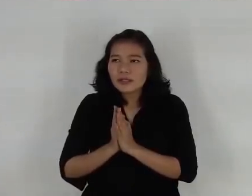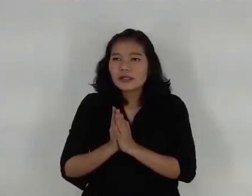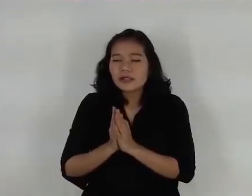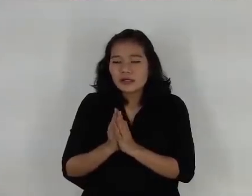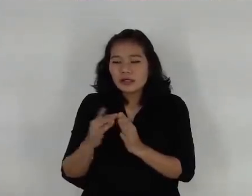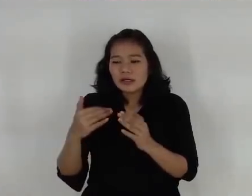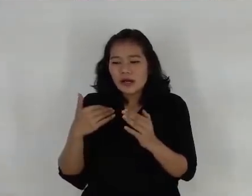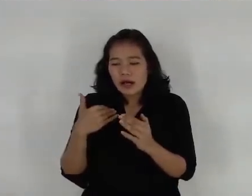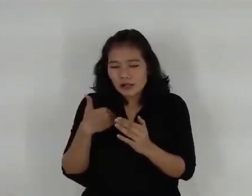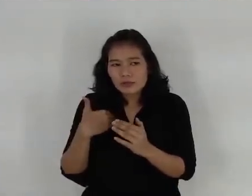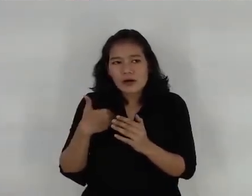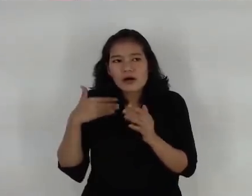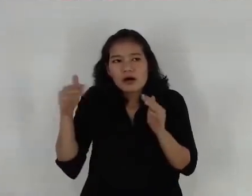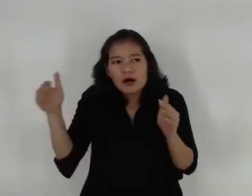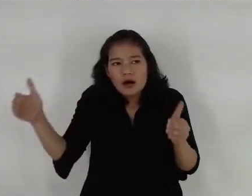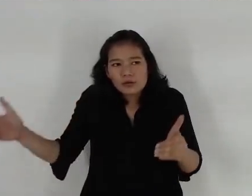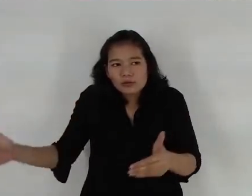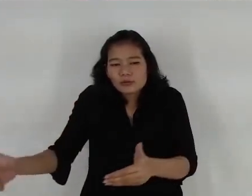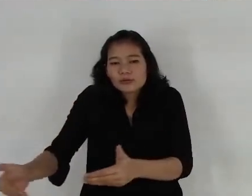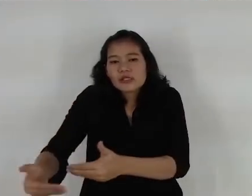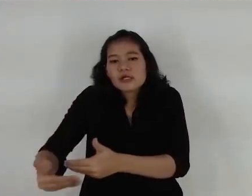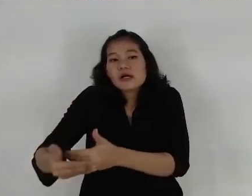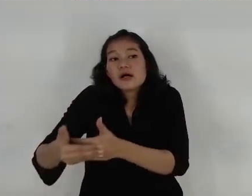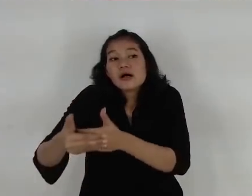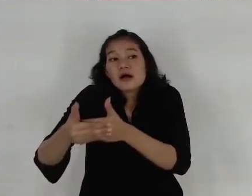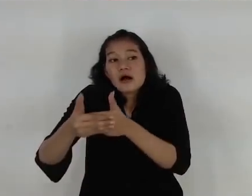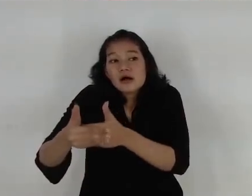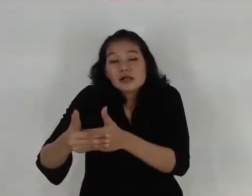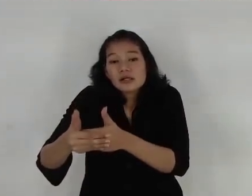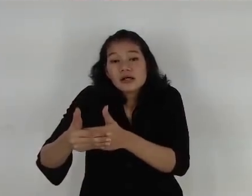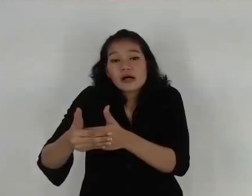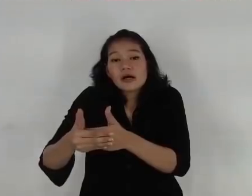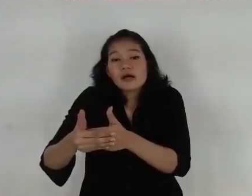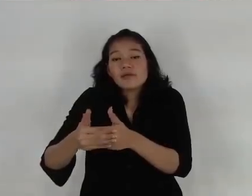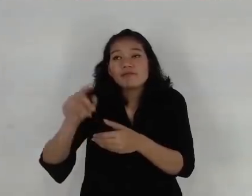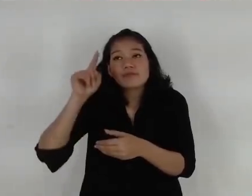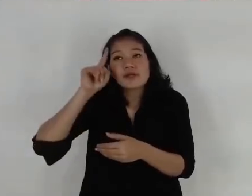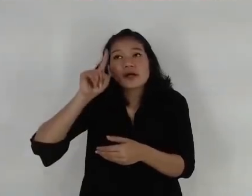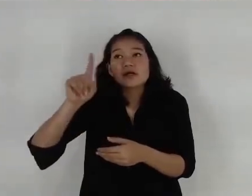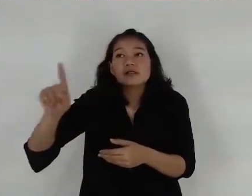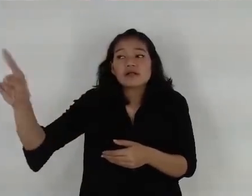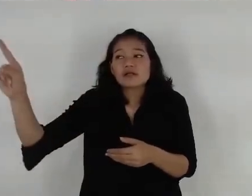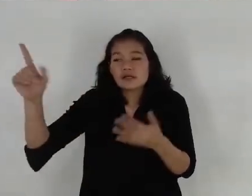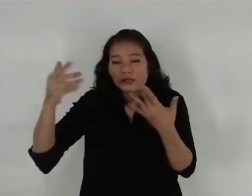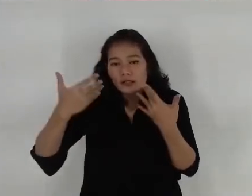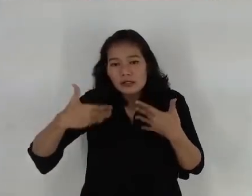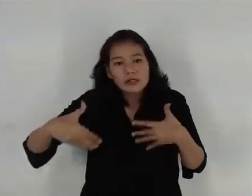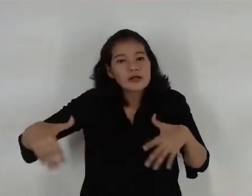di Arai aku kau dekat